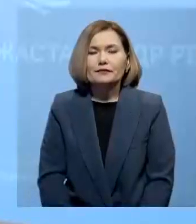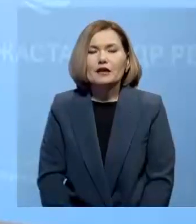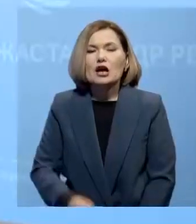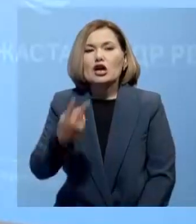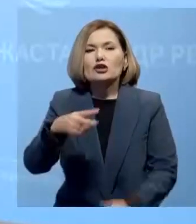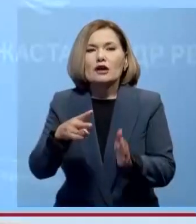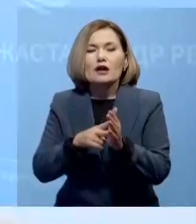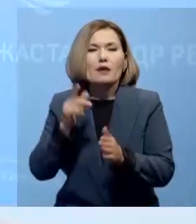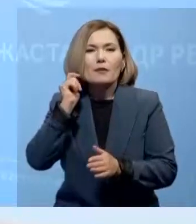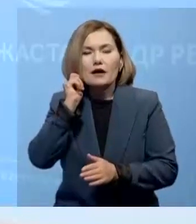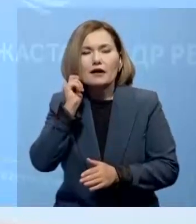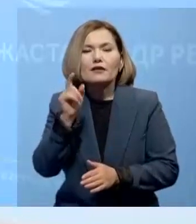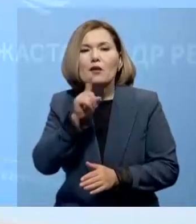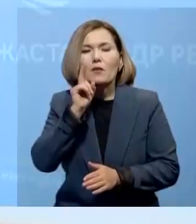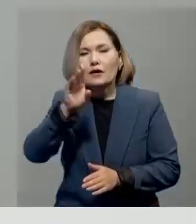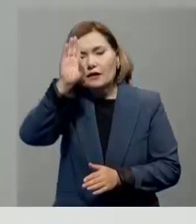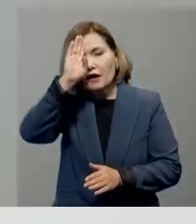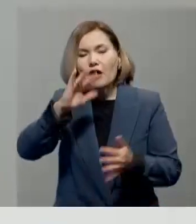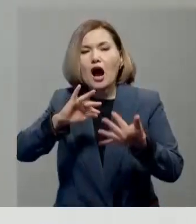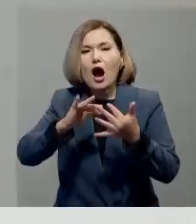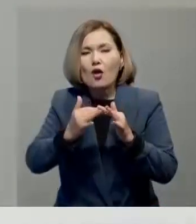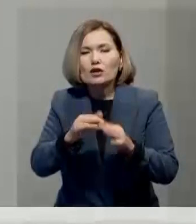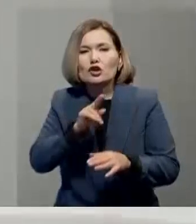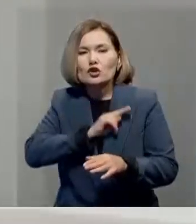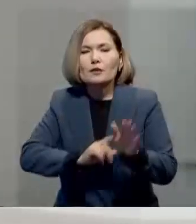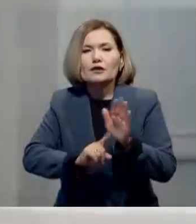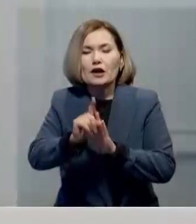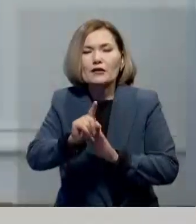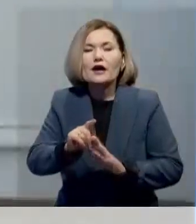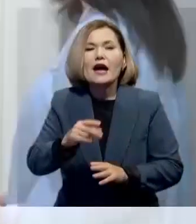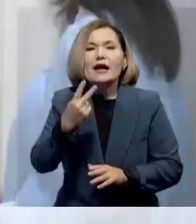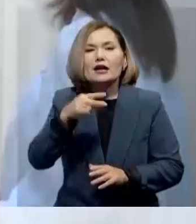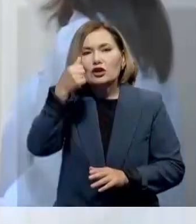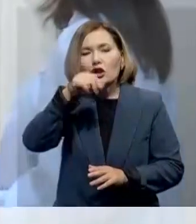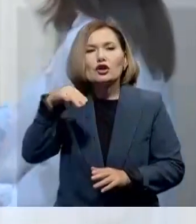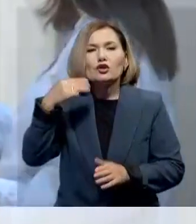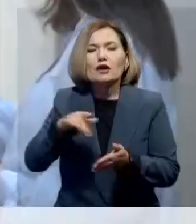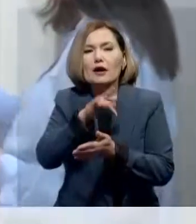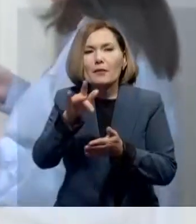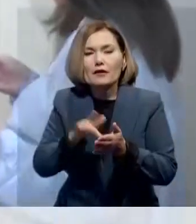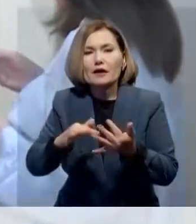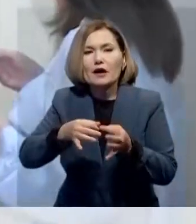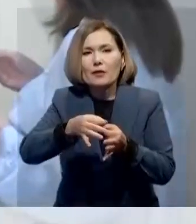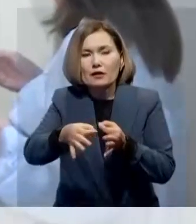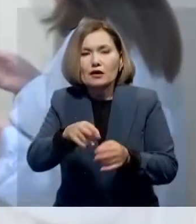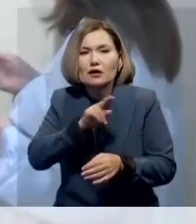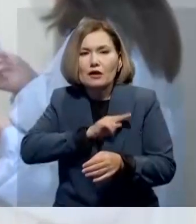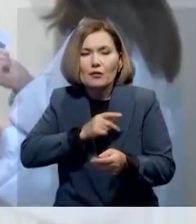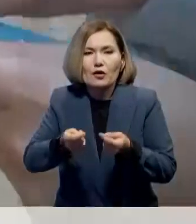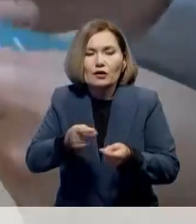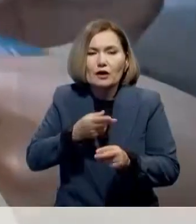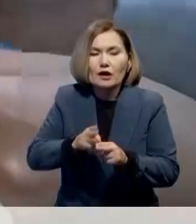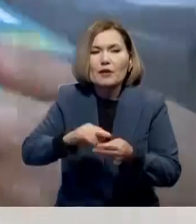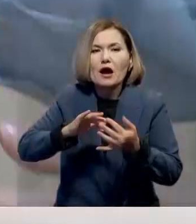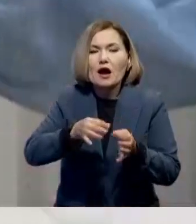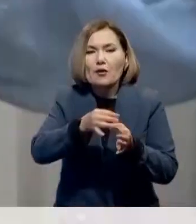27 жастағы Исламбек еңбек жолын ауылдан бастады. 2 жылға жуық Түркістан облысы Сайрам аудандағы Қарабұлақ елді мекенде қызмет етті. Яғни